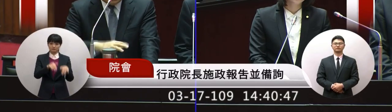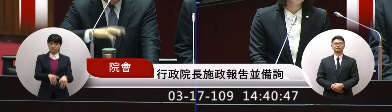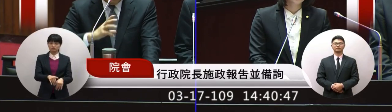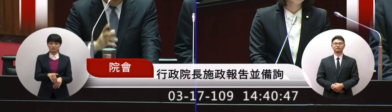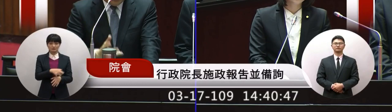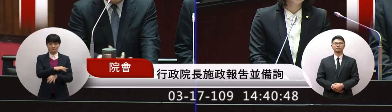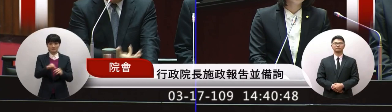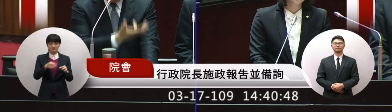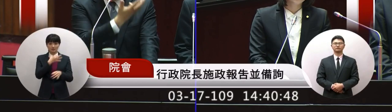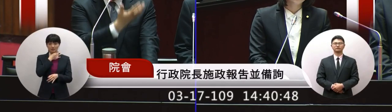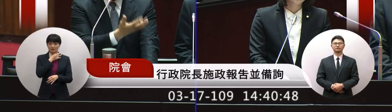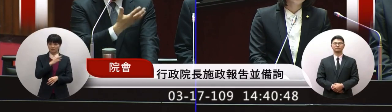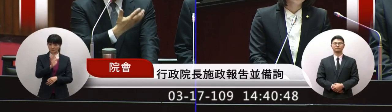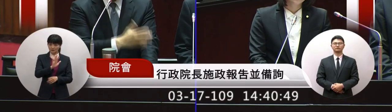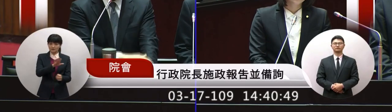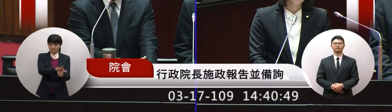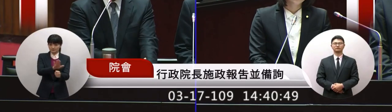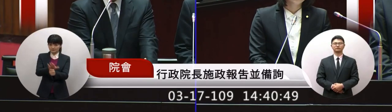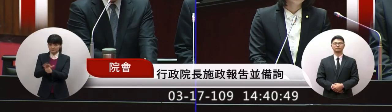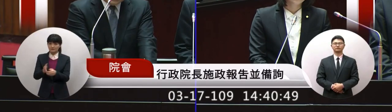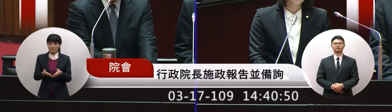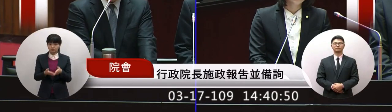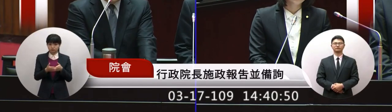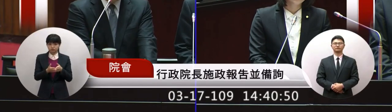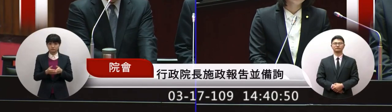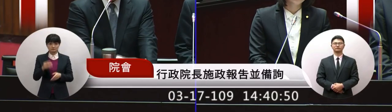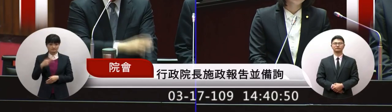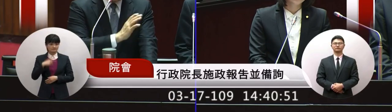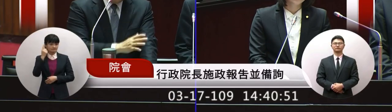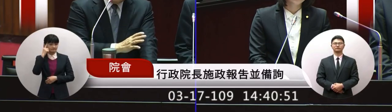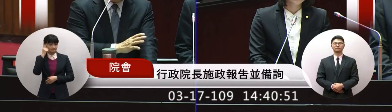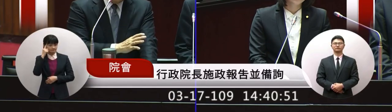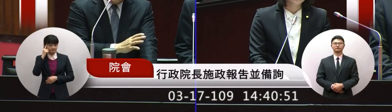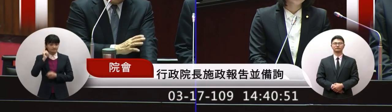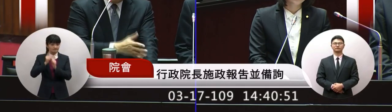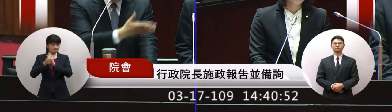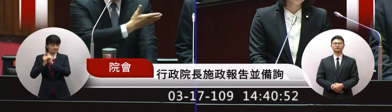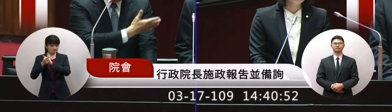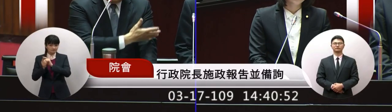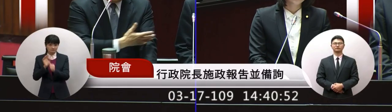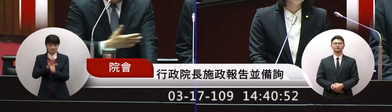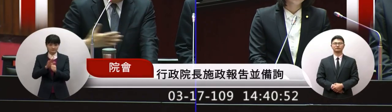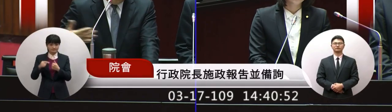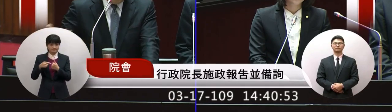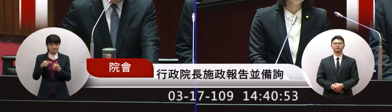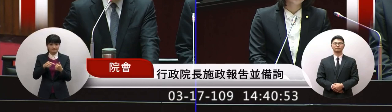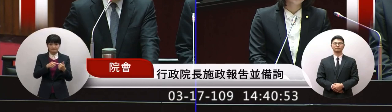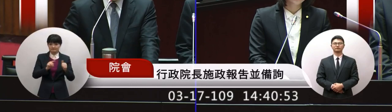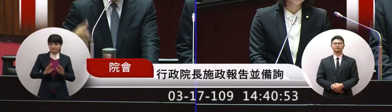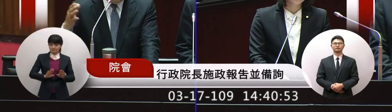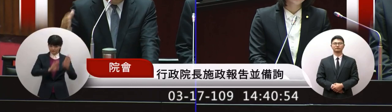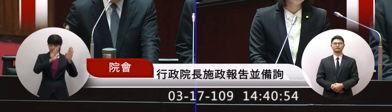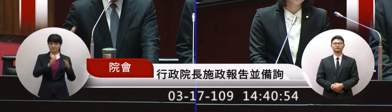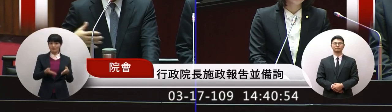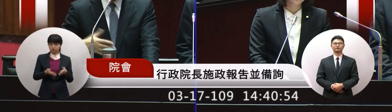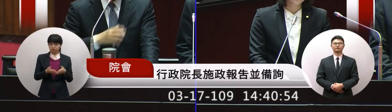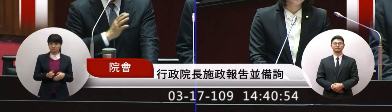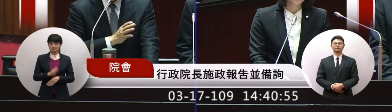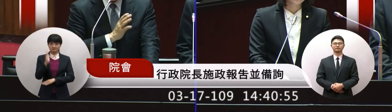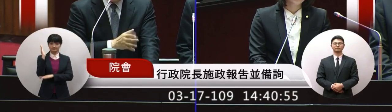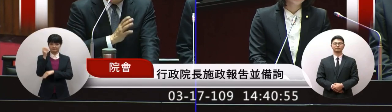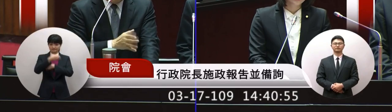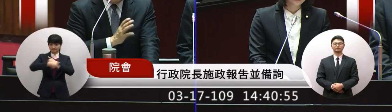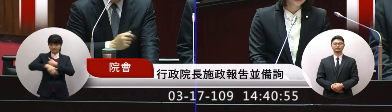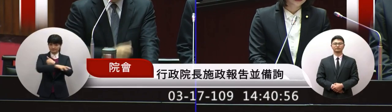借机我们怎么样子能够来振兴。相关的作业各该管部会都有定